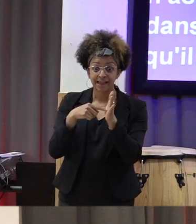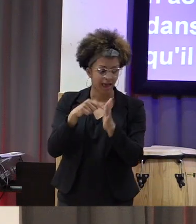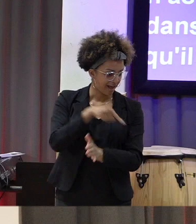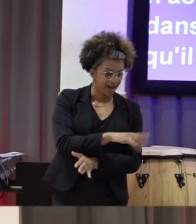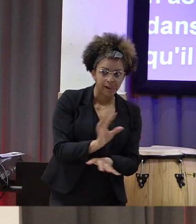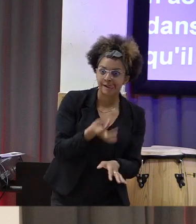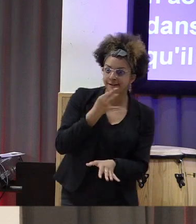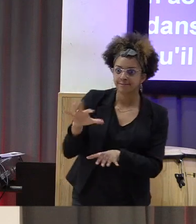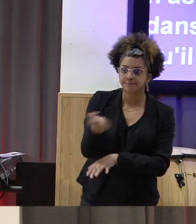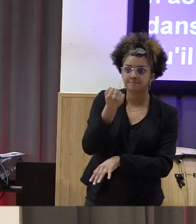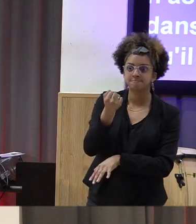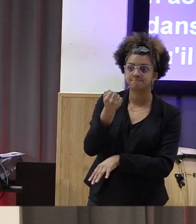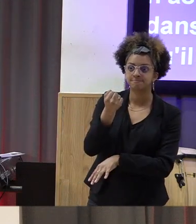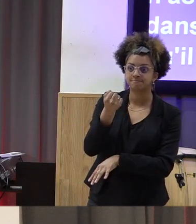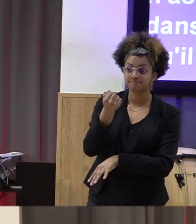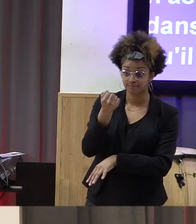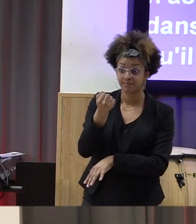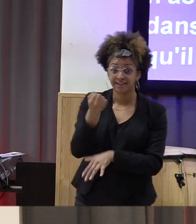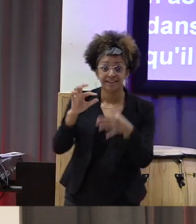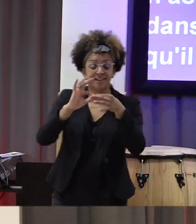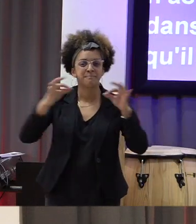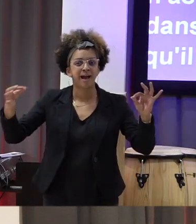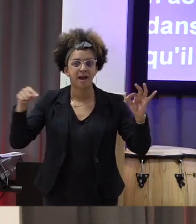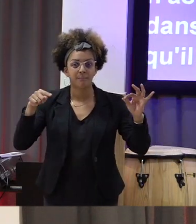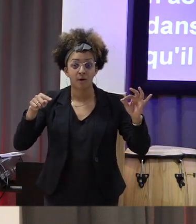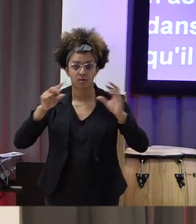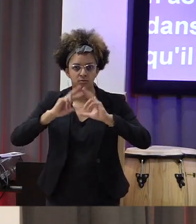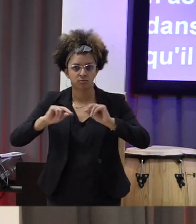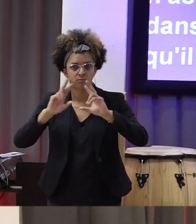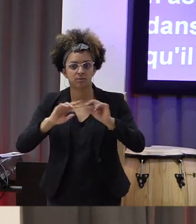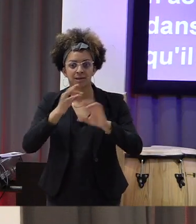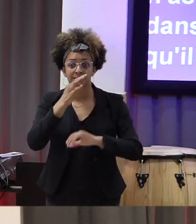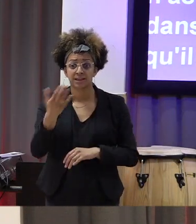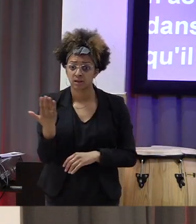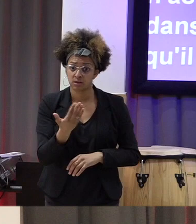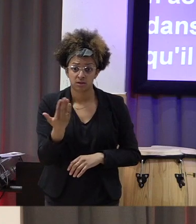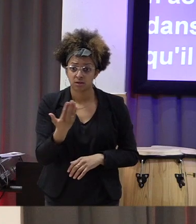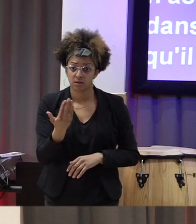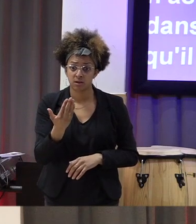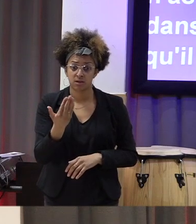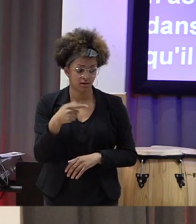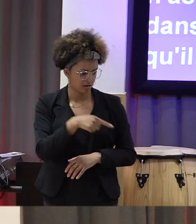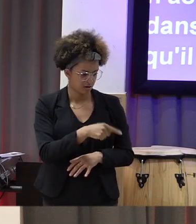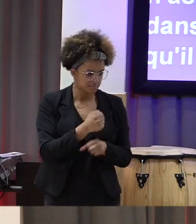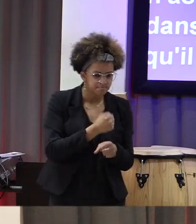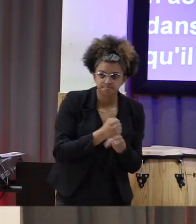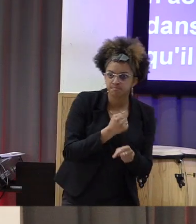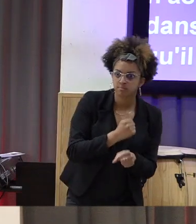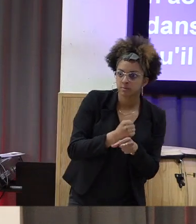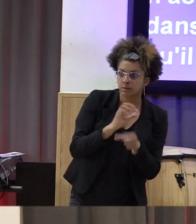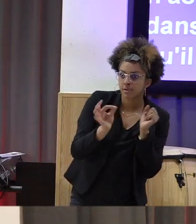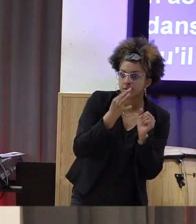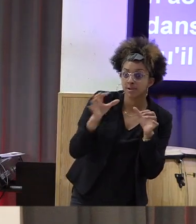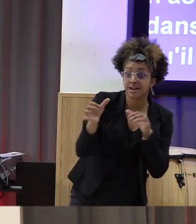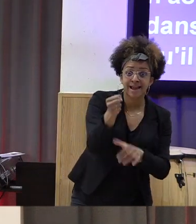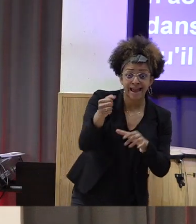Et d'autre part, cette parabole nous enseigne que lorsque les résultats du travail de l'adversaire sont manifestés, il est